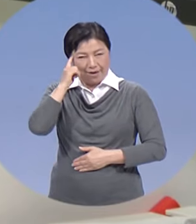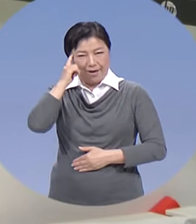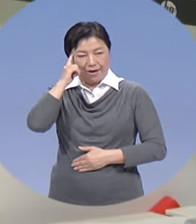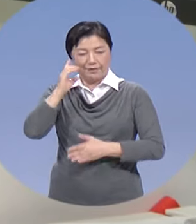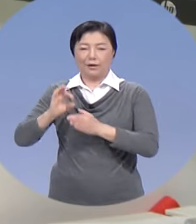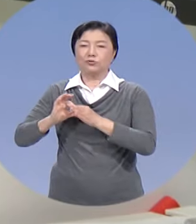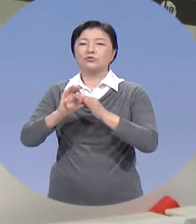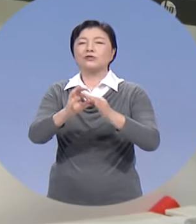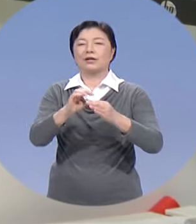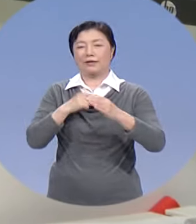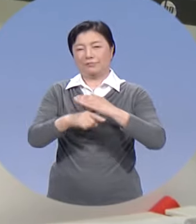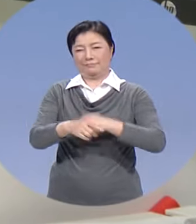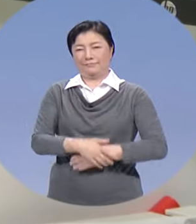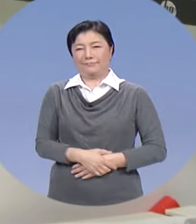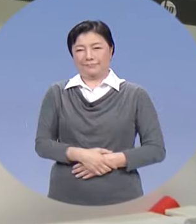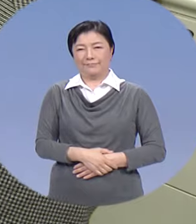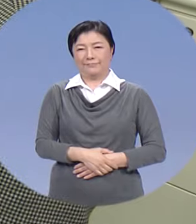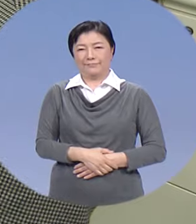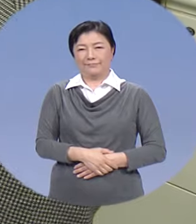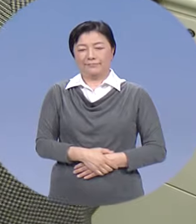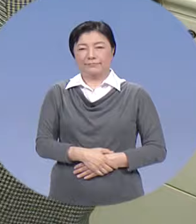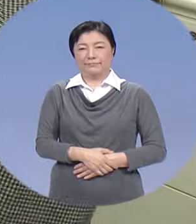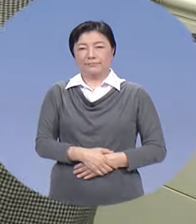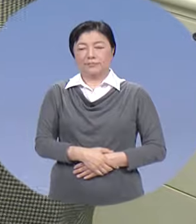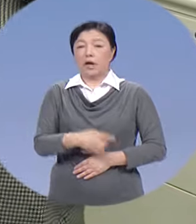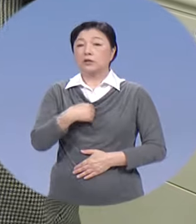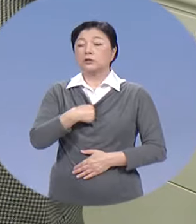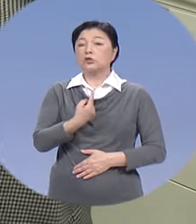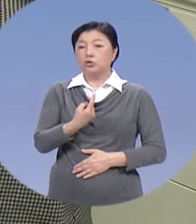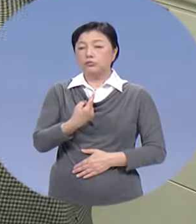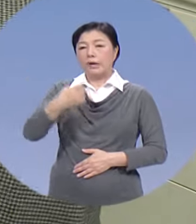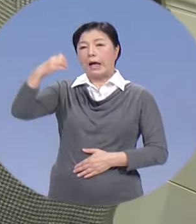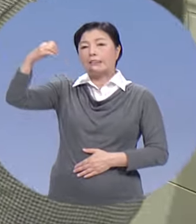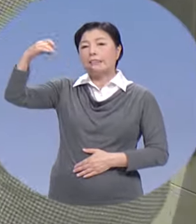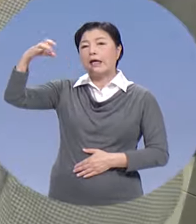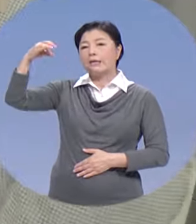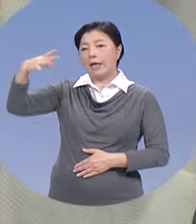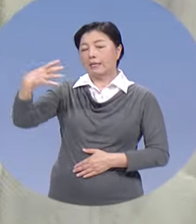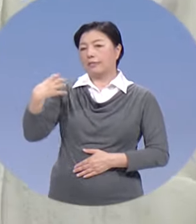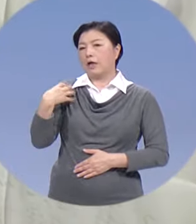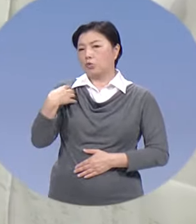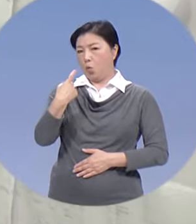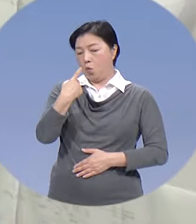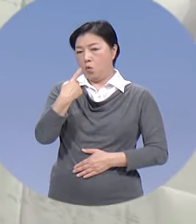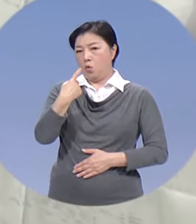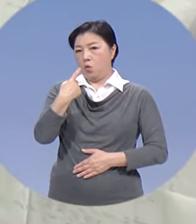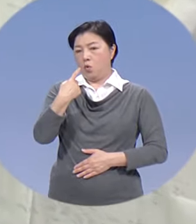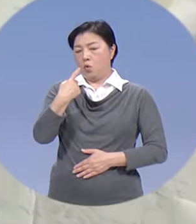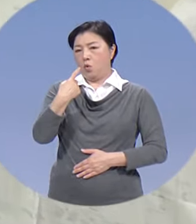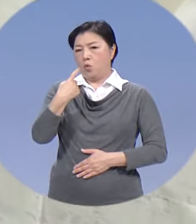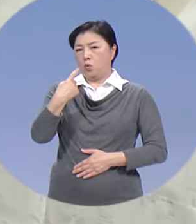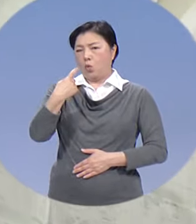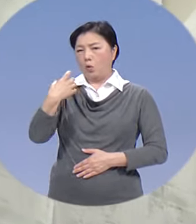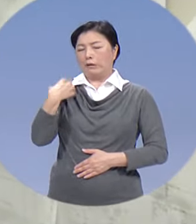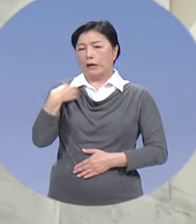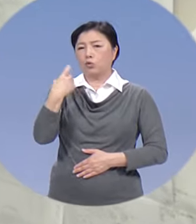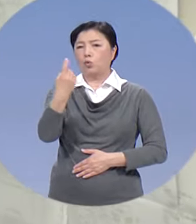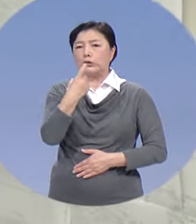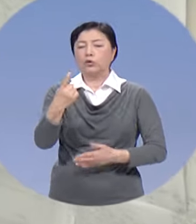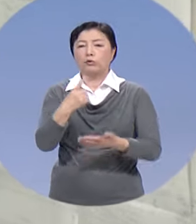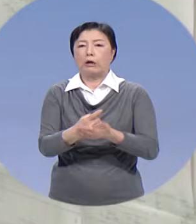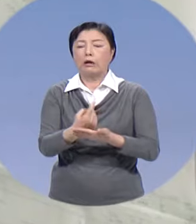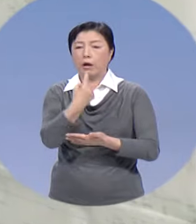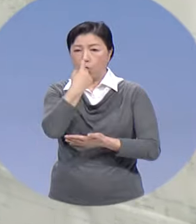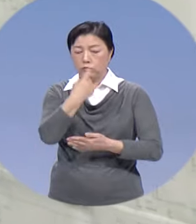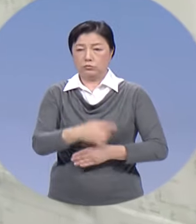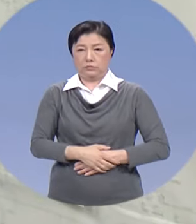あ、続けてるっていう感じです。 自分が電源系の担当で、電源系として1人しか、担当の人間僕しかい